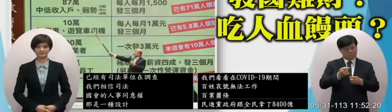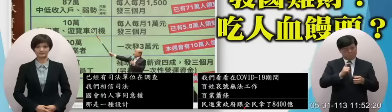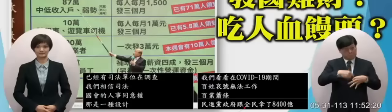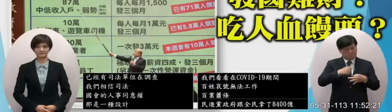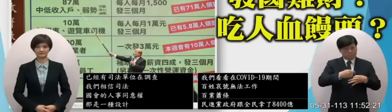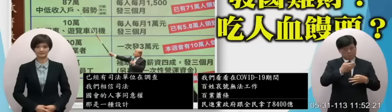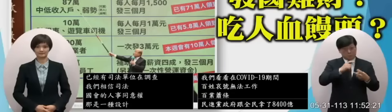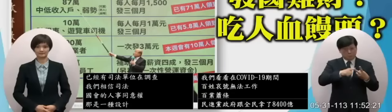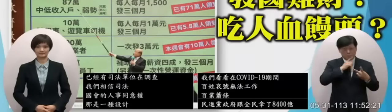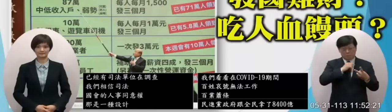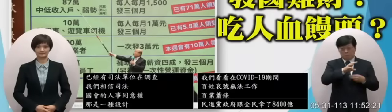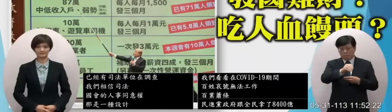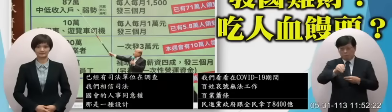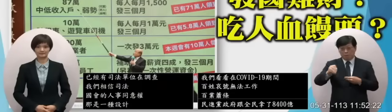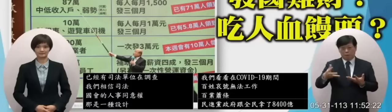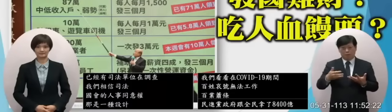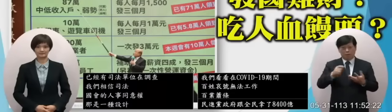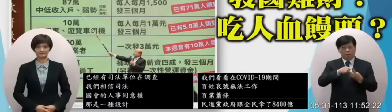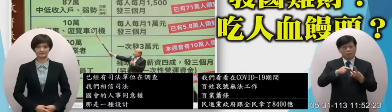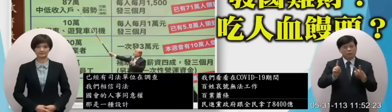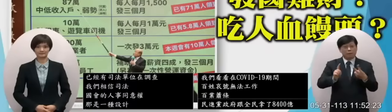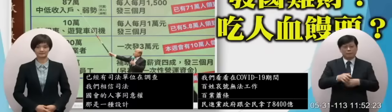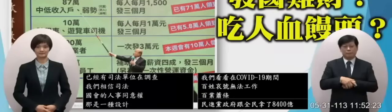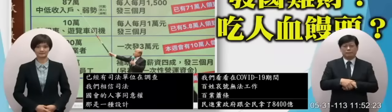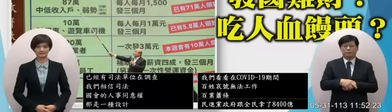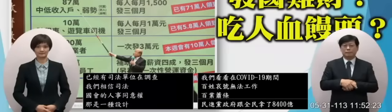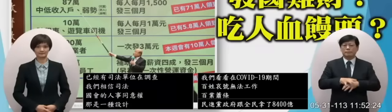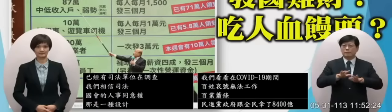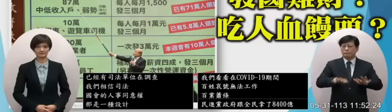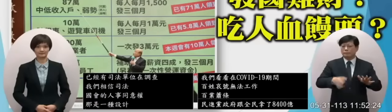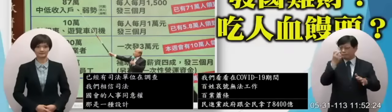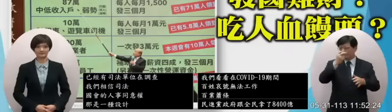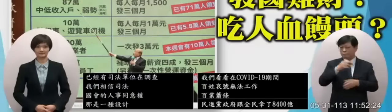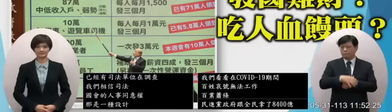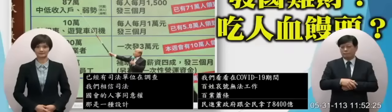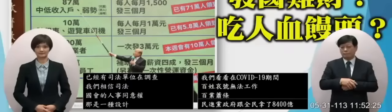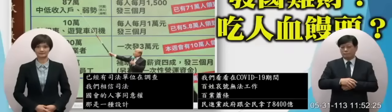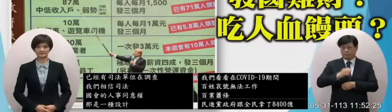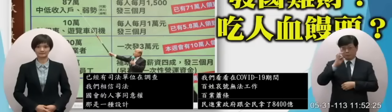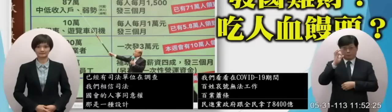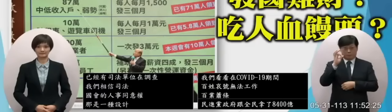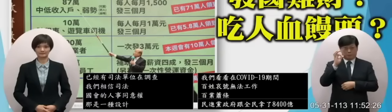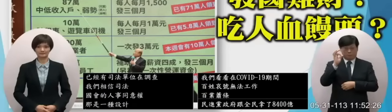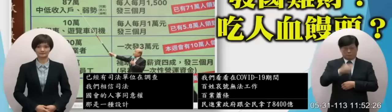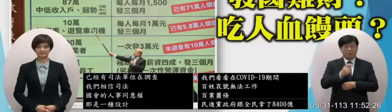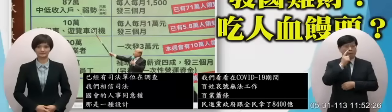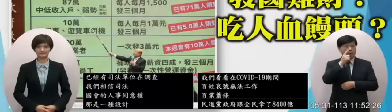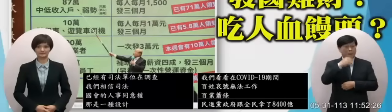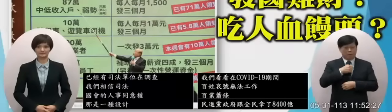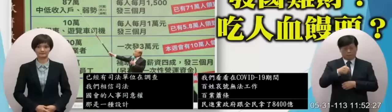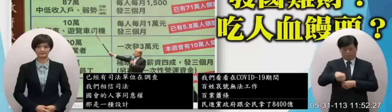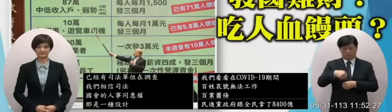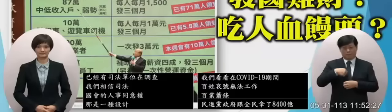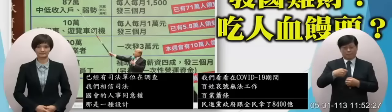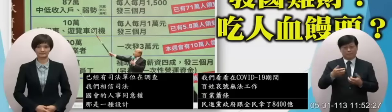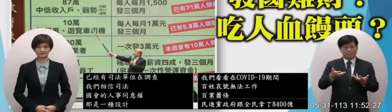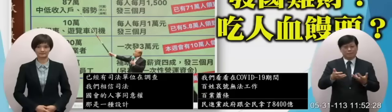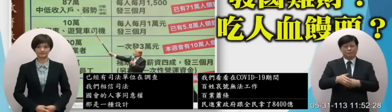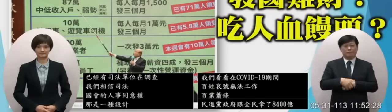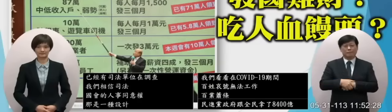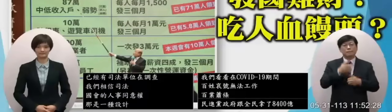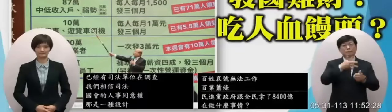是来吃人血馒头？我们看一下快筛剂，快筛剂，请问一下院